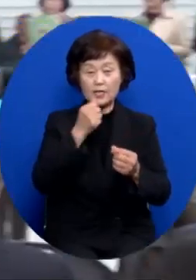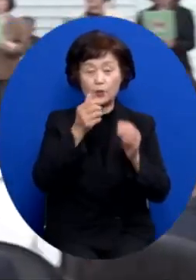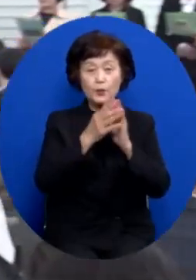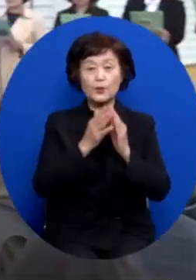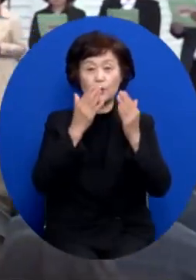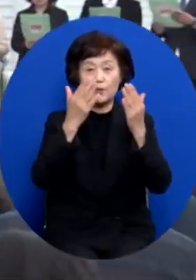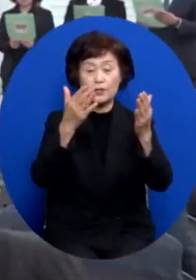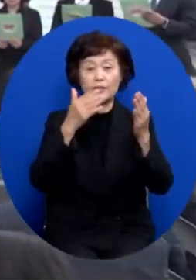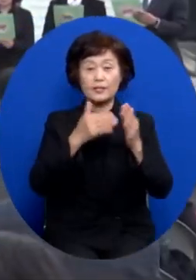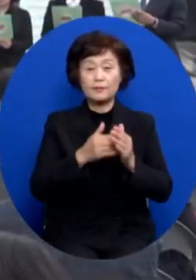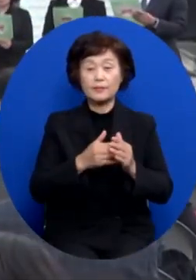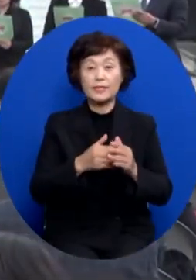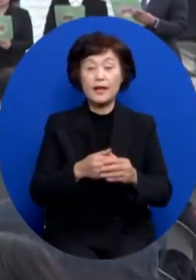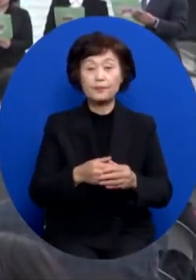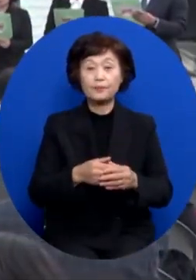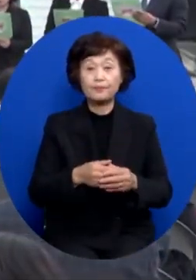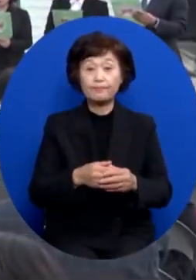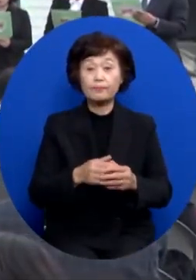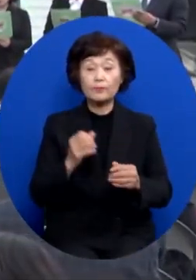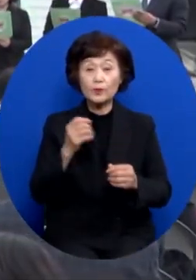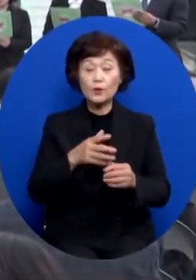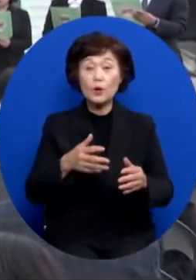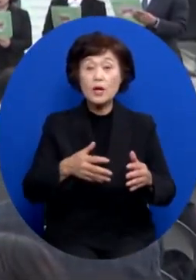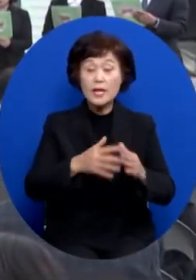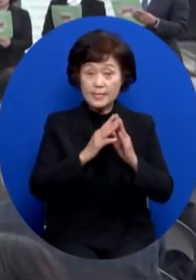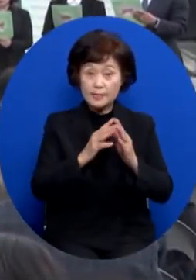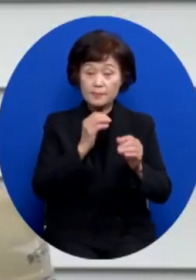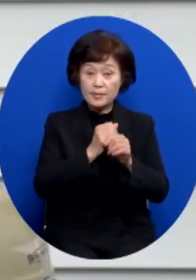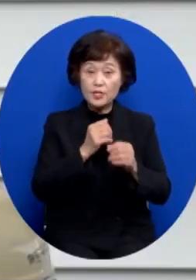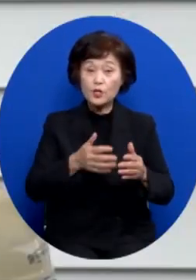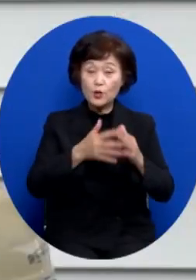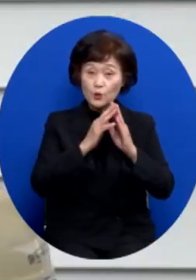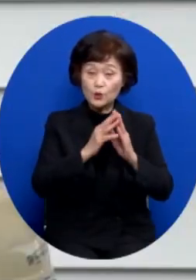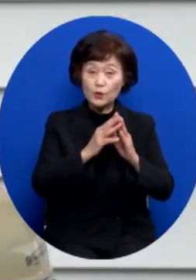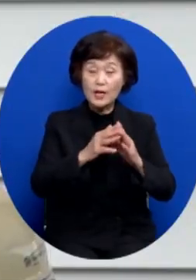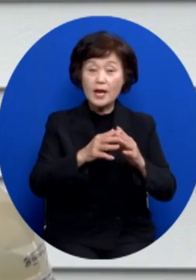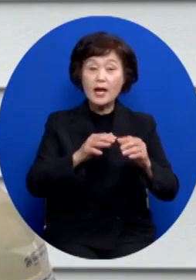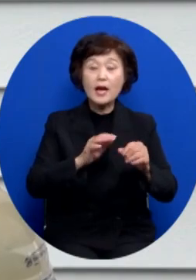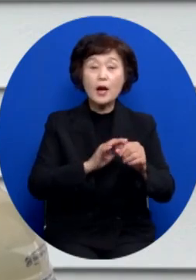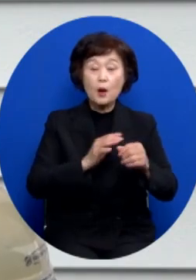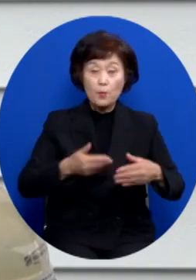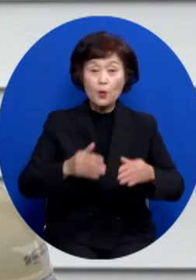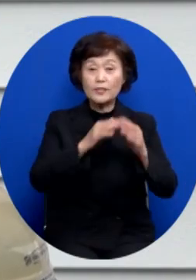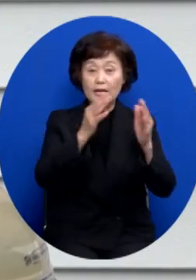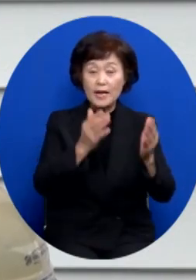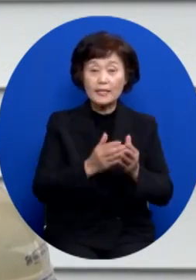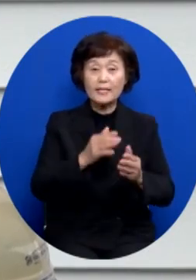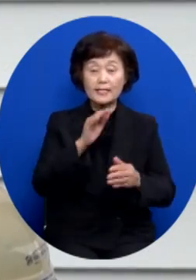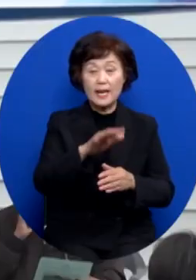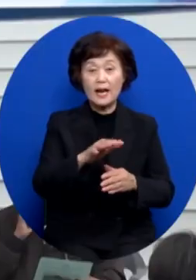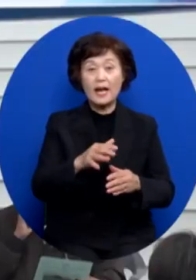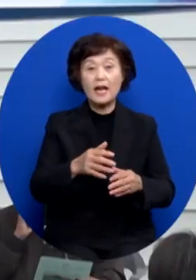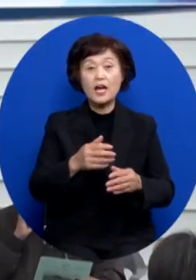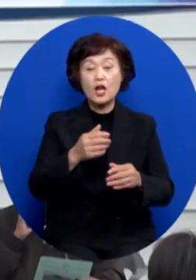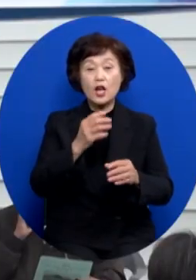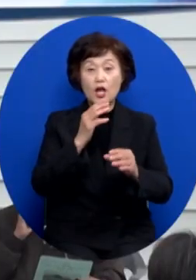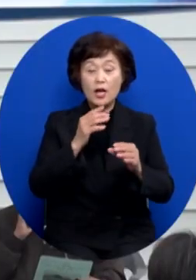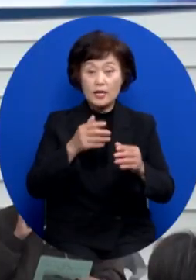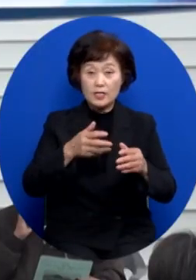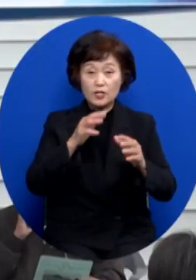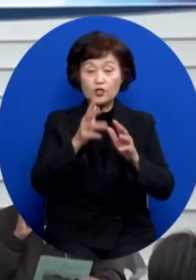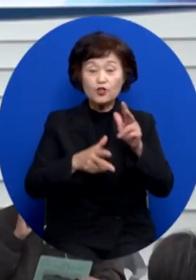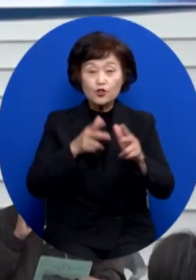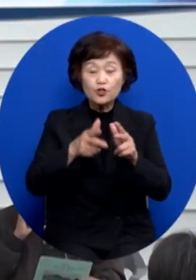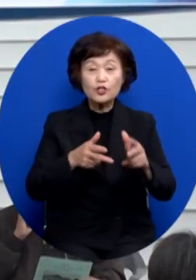한국 해비타트 충북 청주 지회는 충북 보은군 마로 사랑의 집짓기 준공식을 가졌습니다 예배에서